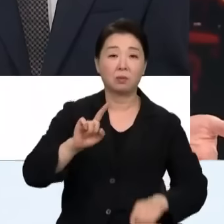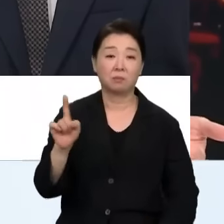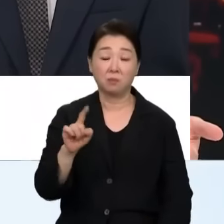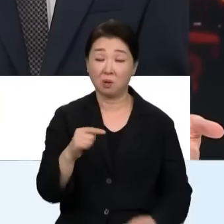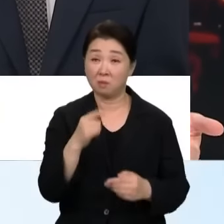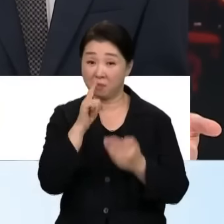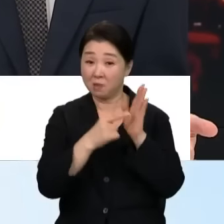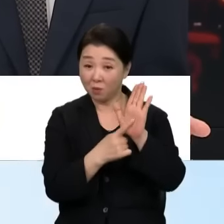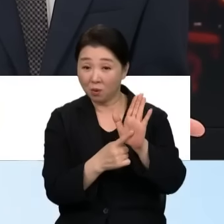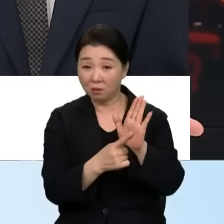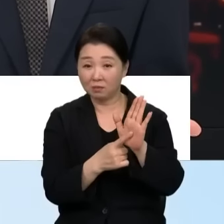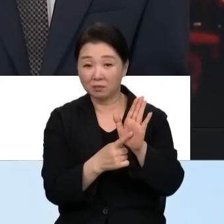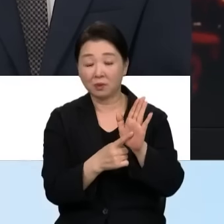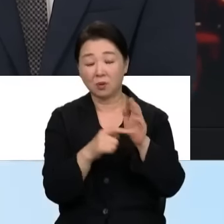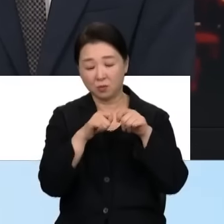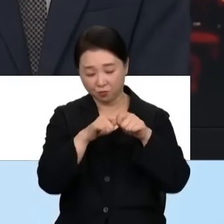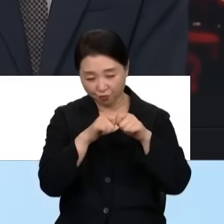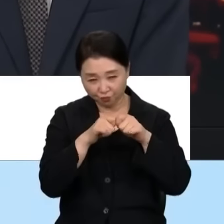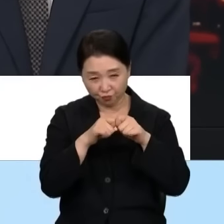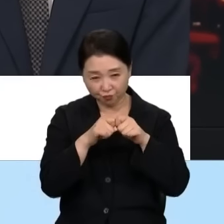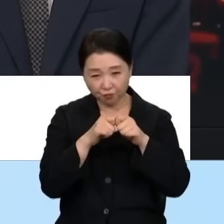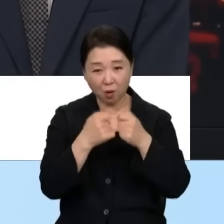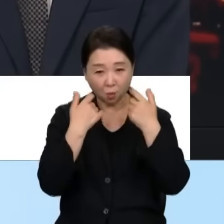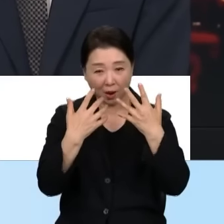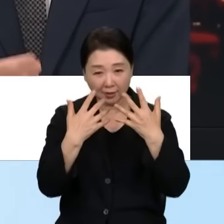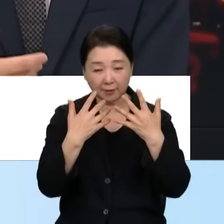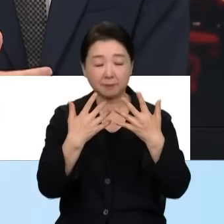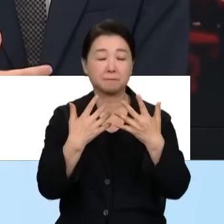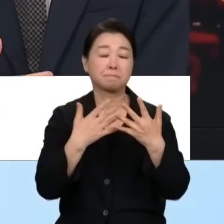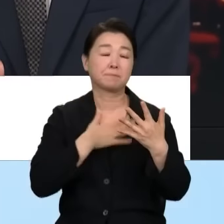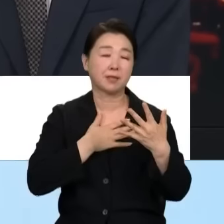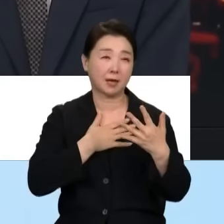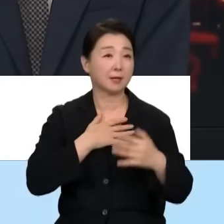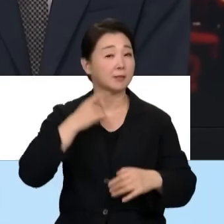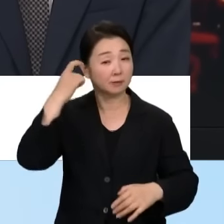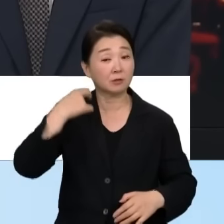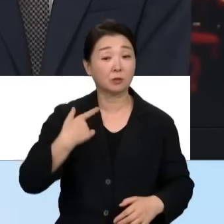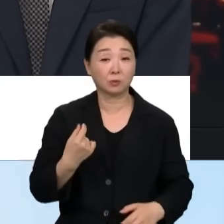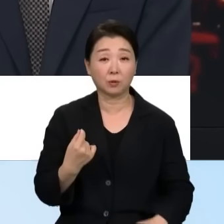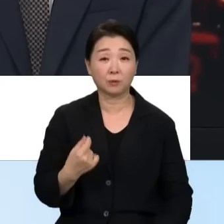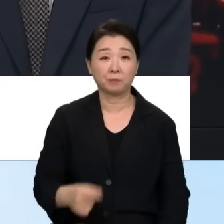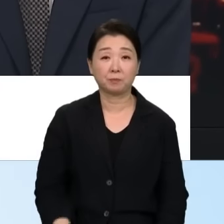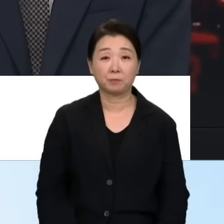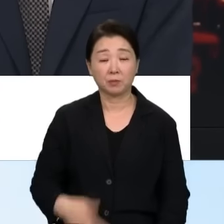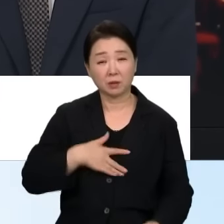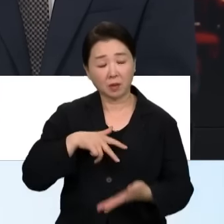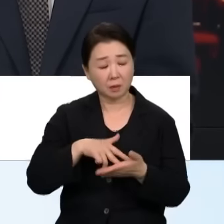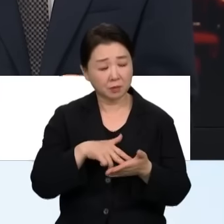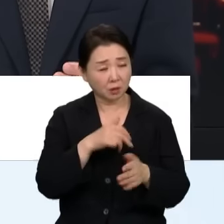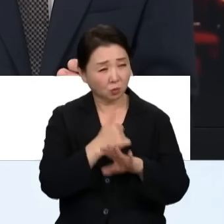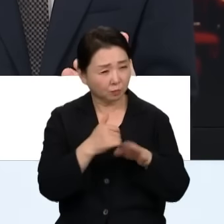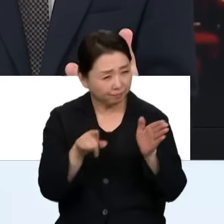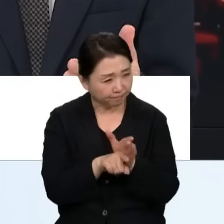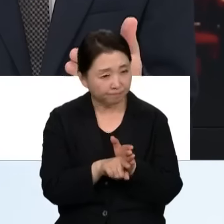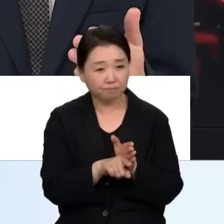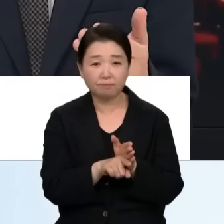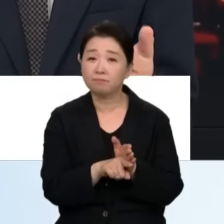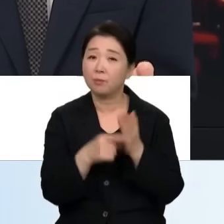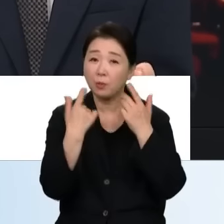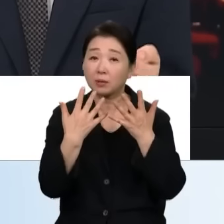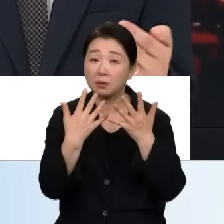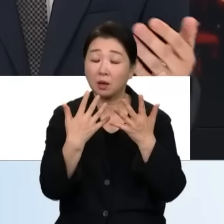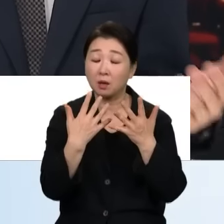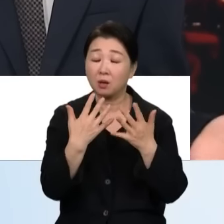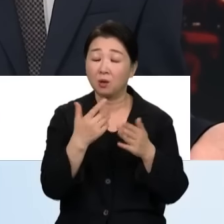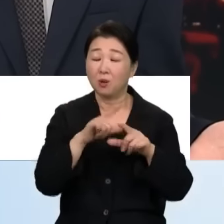표현이라든가 하는게 상당히 구체적으로 신빙성 있게 저에게는 다가왔 그래서 저로서는 걸 믿을 수밖에 없었습니다 그리고 보통의